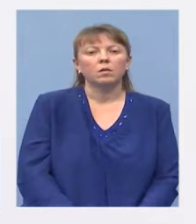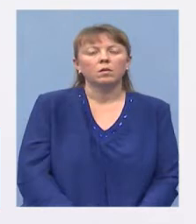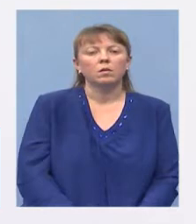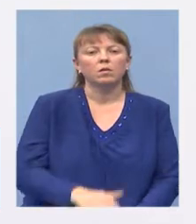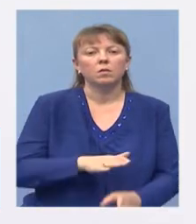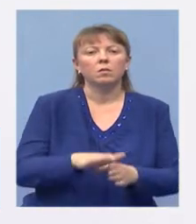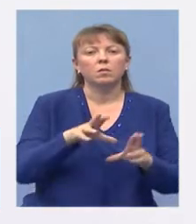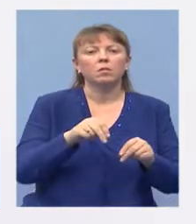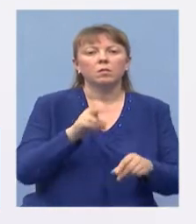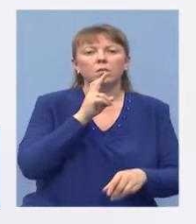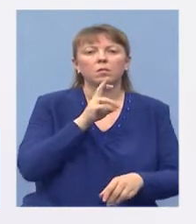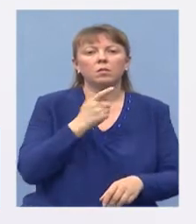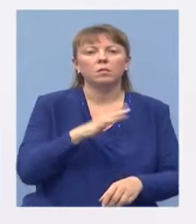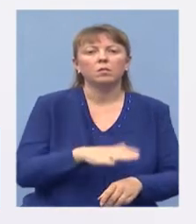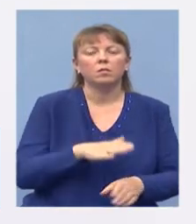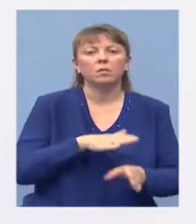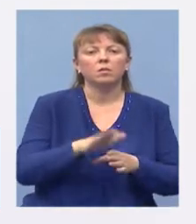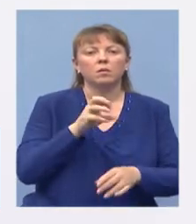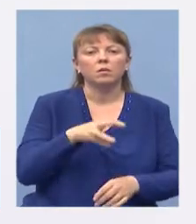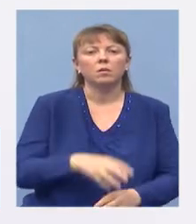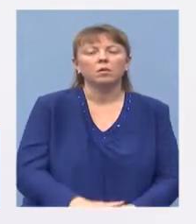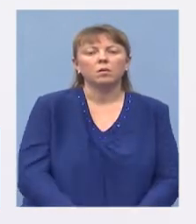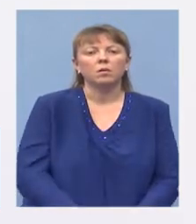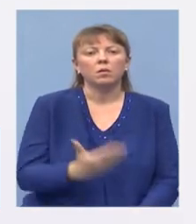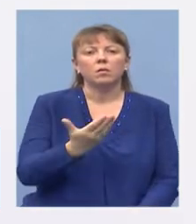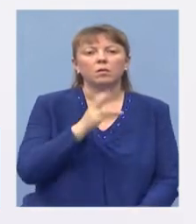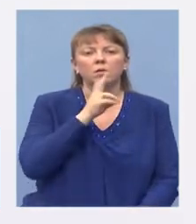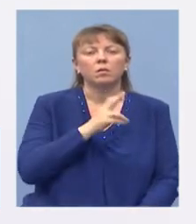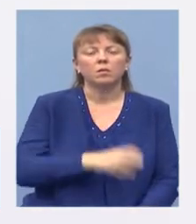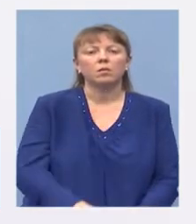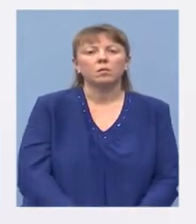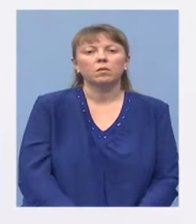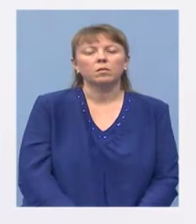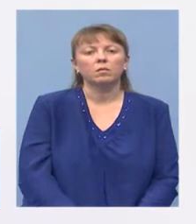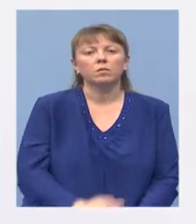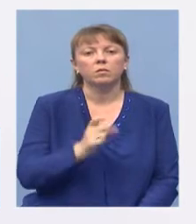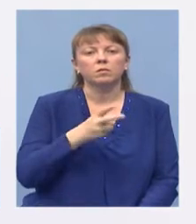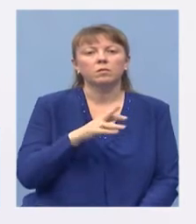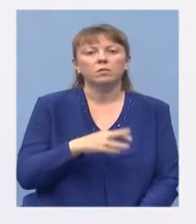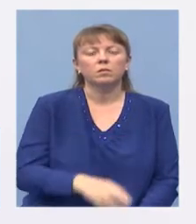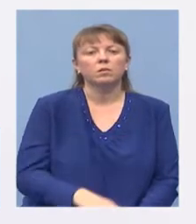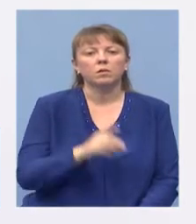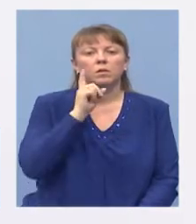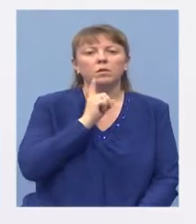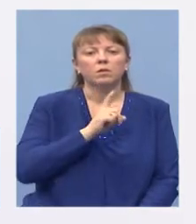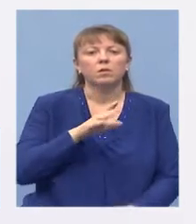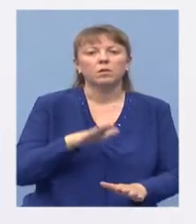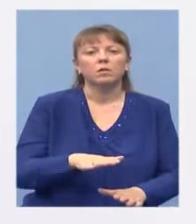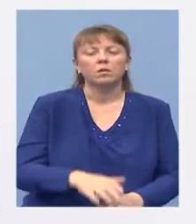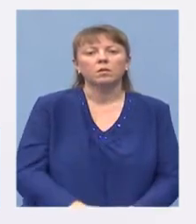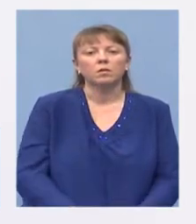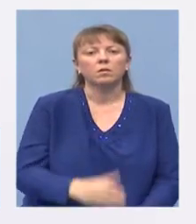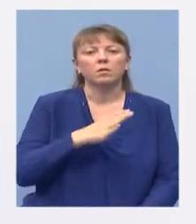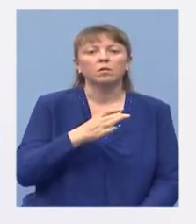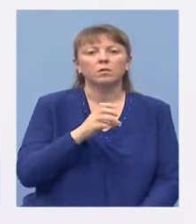уполномочен на получение государственных услуг в полном объеме. Со стороны государственной корпорации создаются условия. Во-первых, в